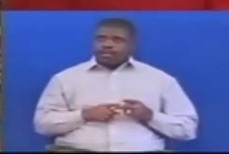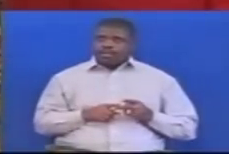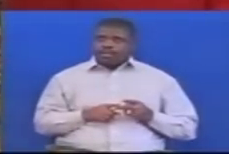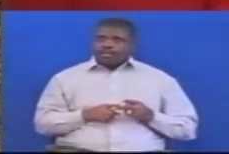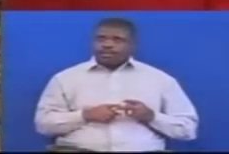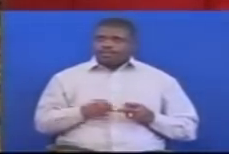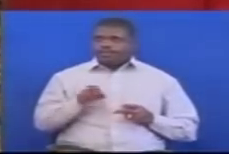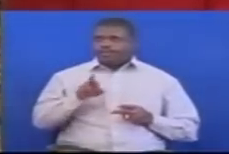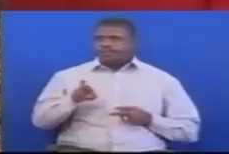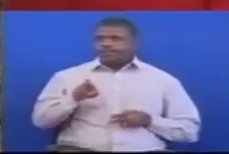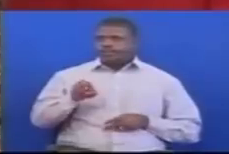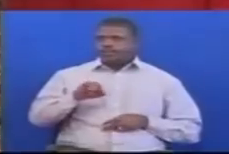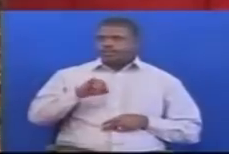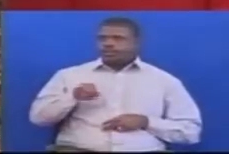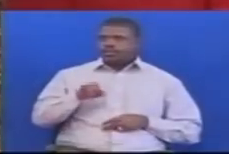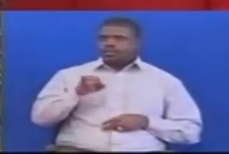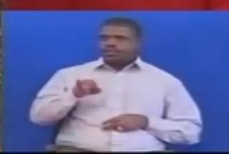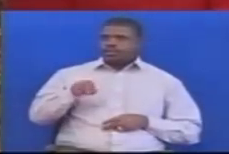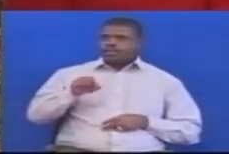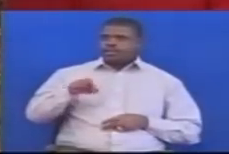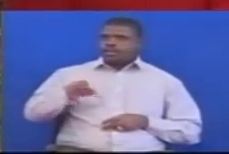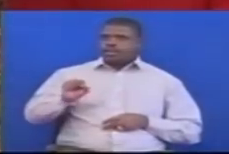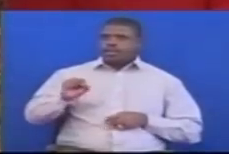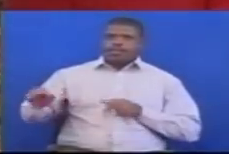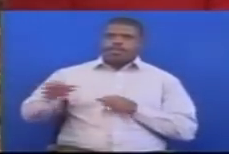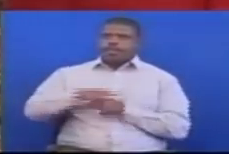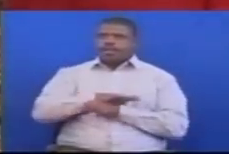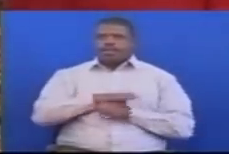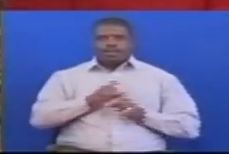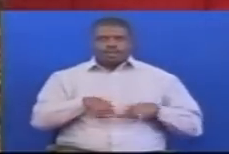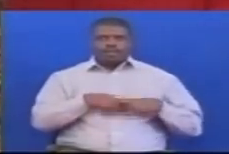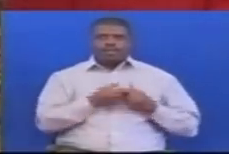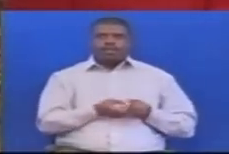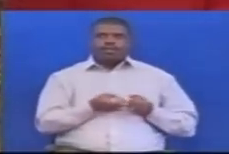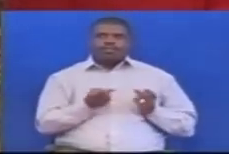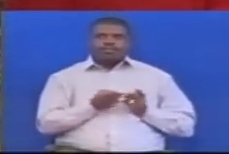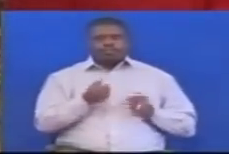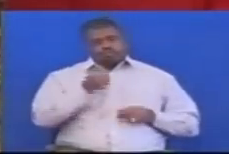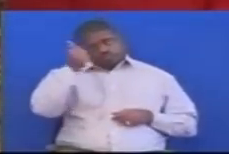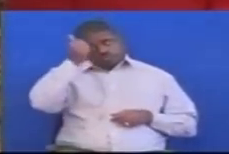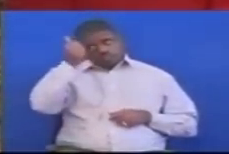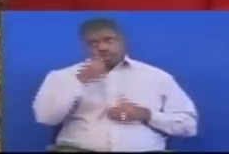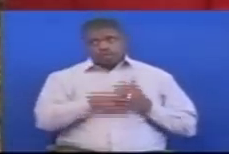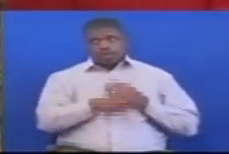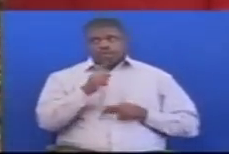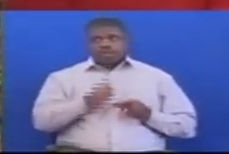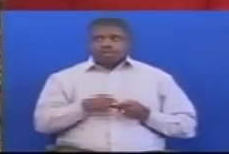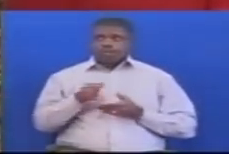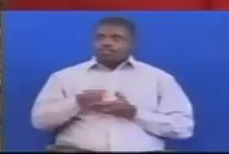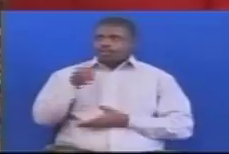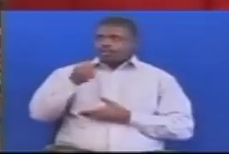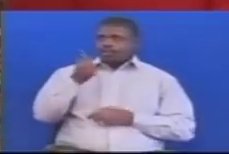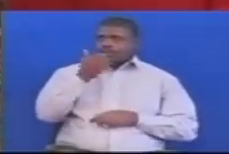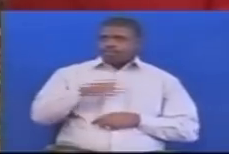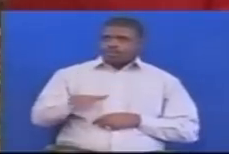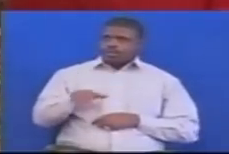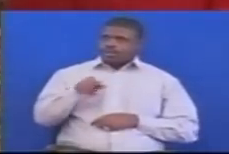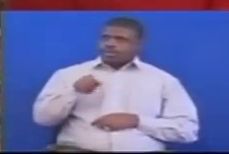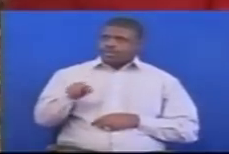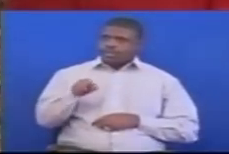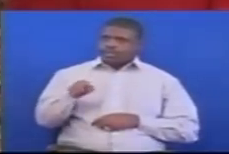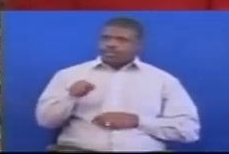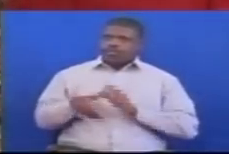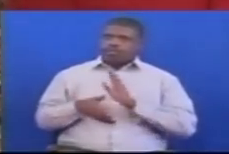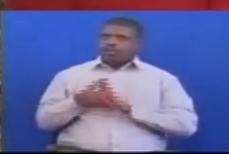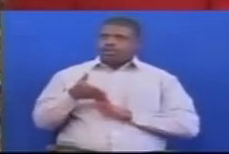Reginald Mengi, mfanyi biashara mashuhuri, lakini pia tukikumbuka pia katika bajeti yetu ya maji, yeye ndio